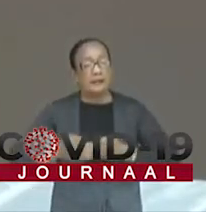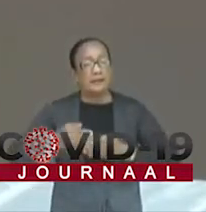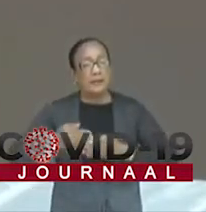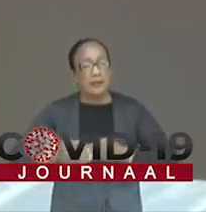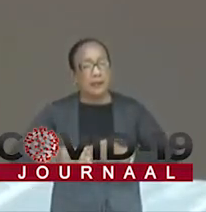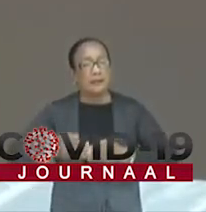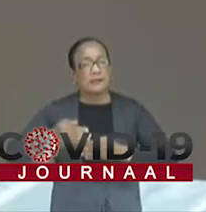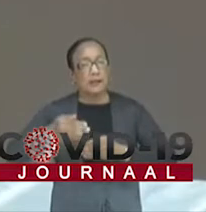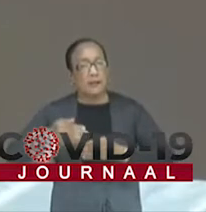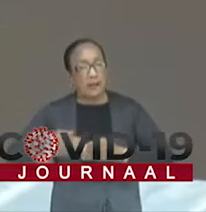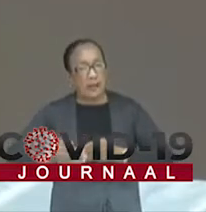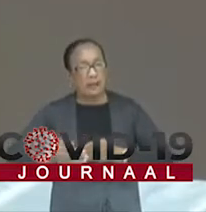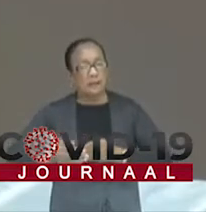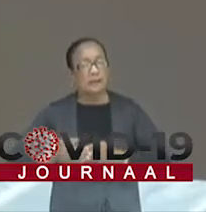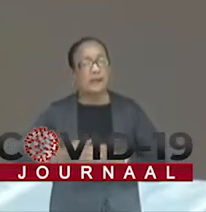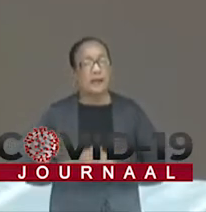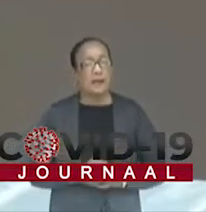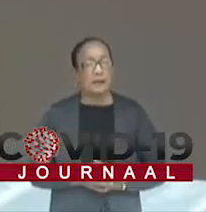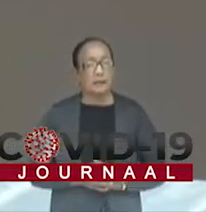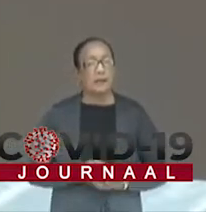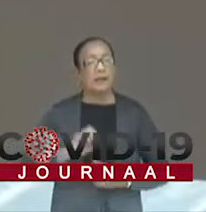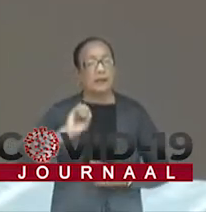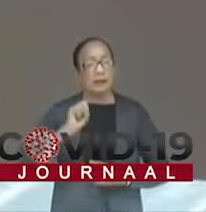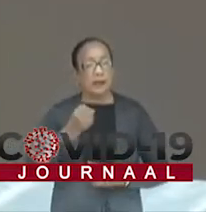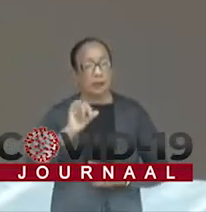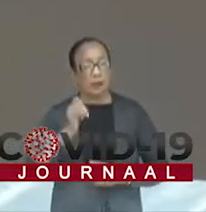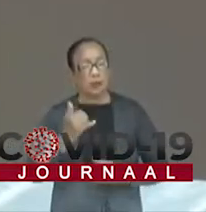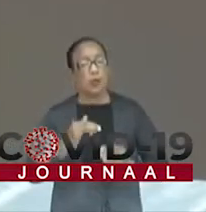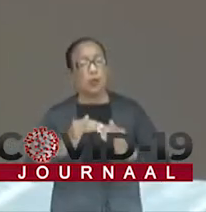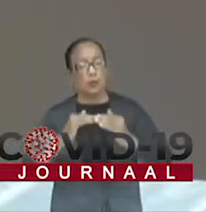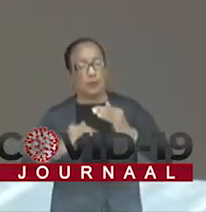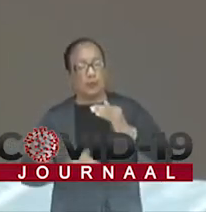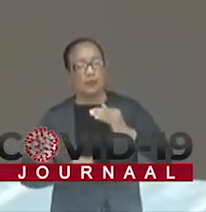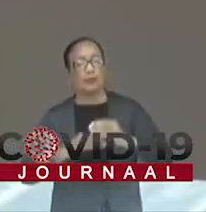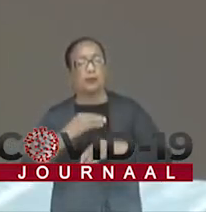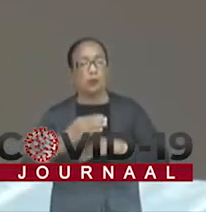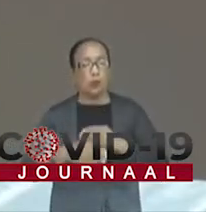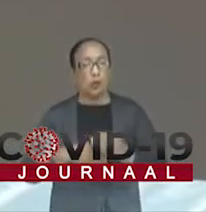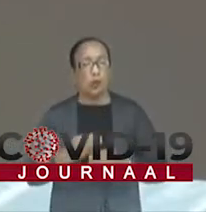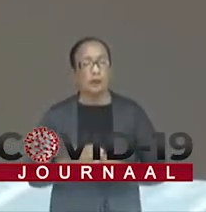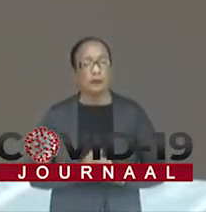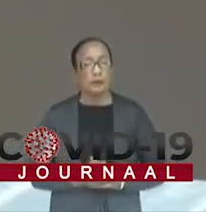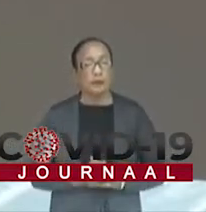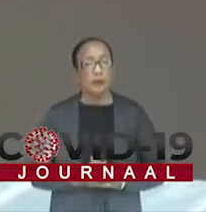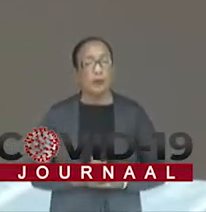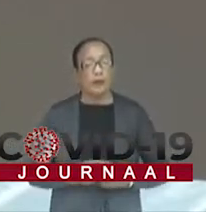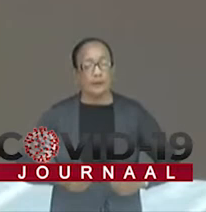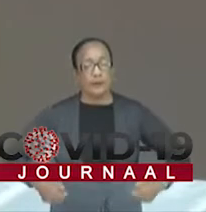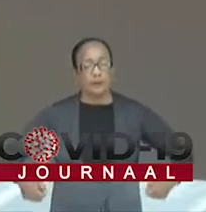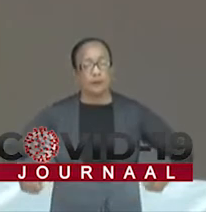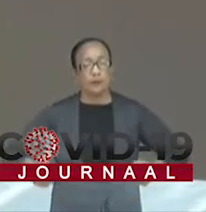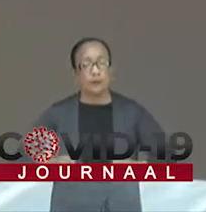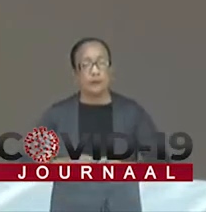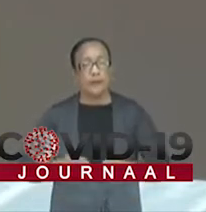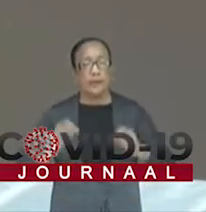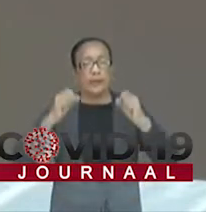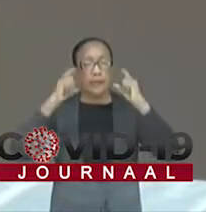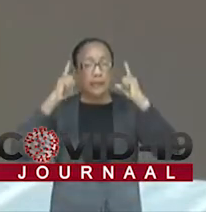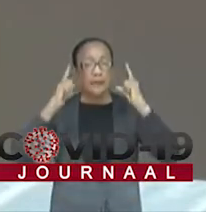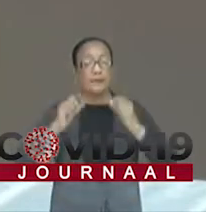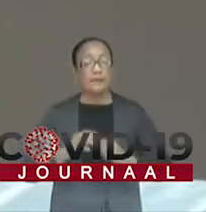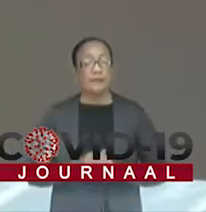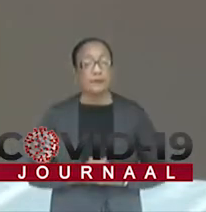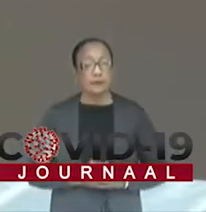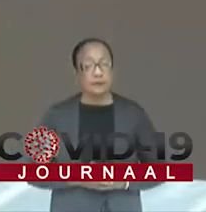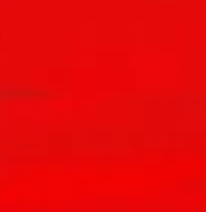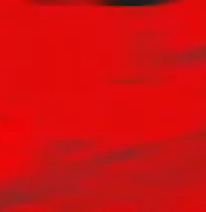die restricties enigszins kunnen gaan doen, verminderen. Waarbij het sociaal leven veel beter